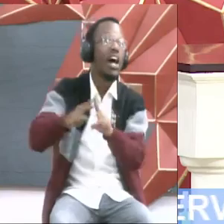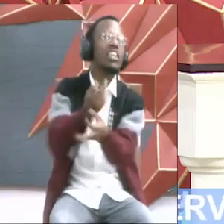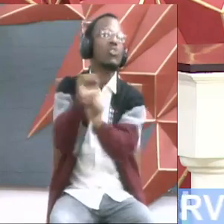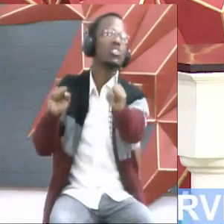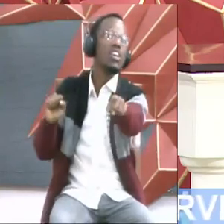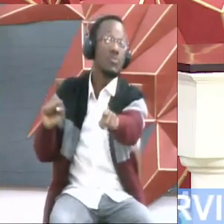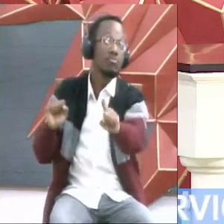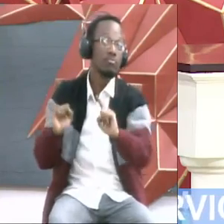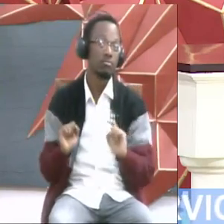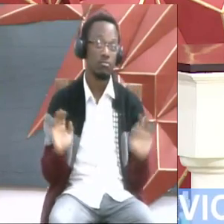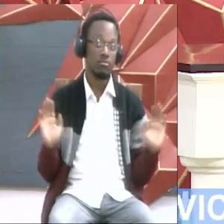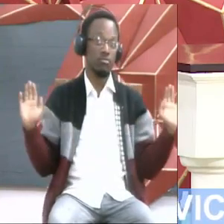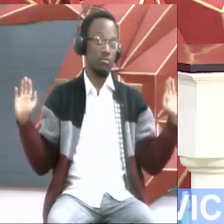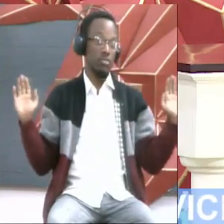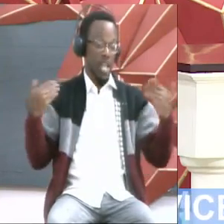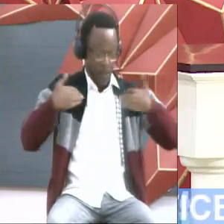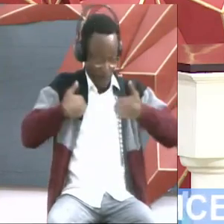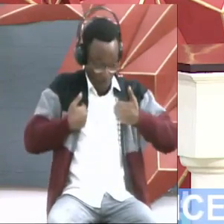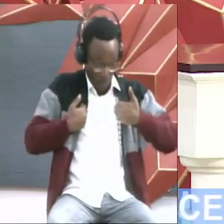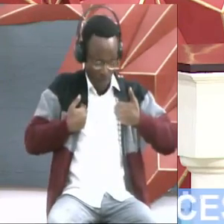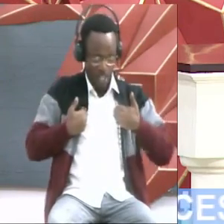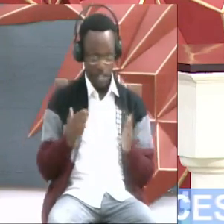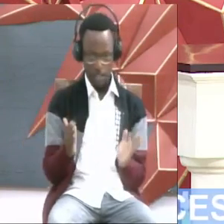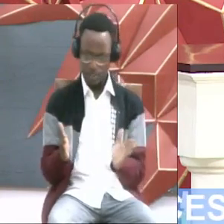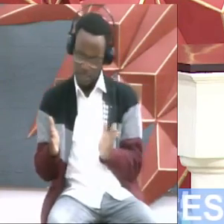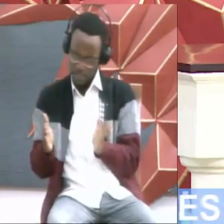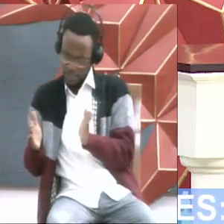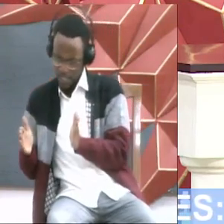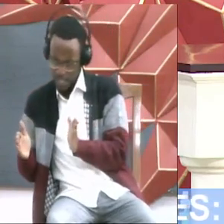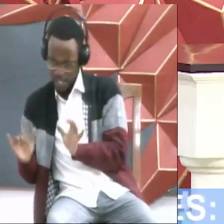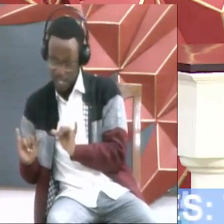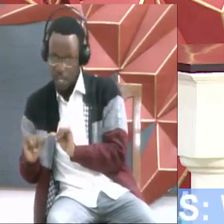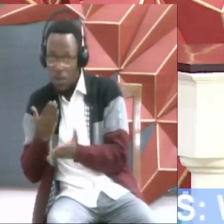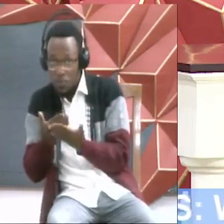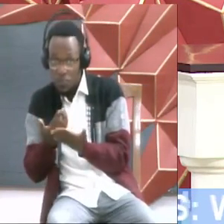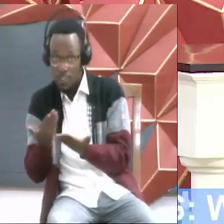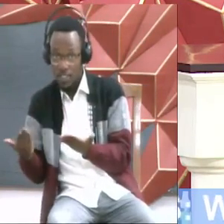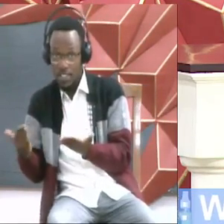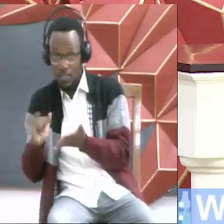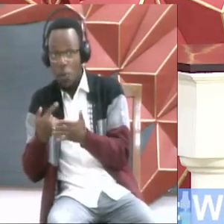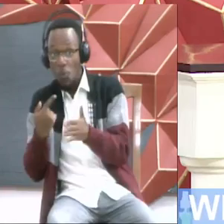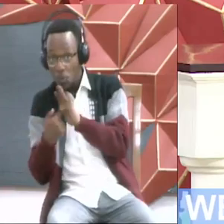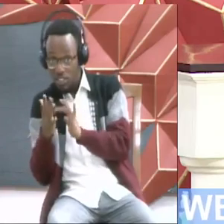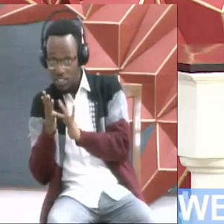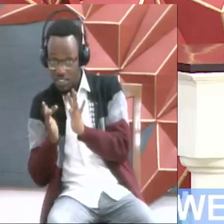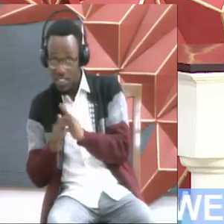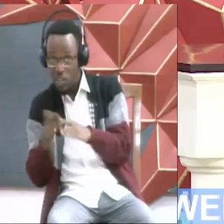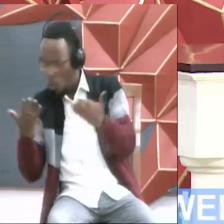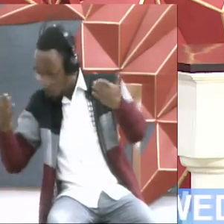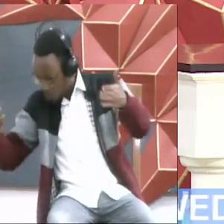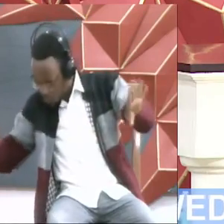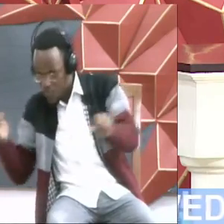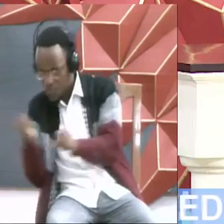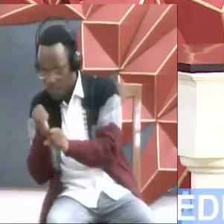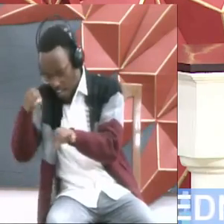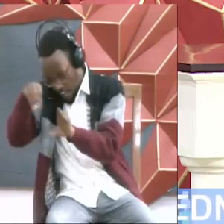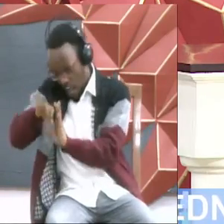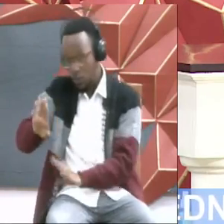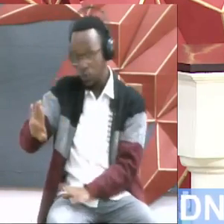jeho ndaba kote ndaba icyo Kristo yamaze gukora muri